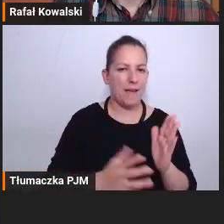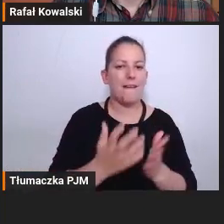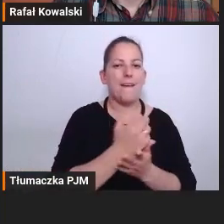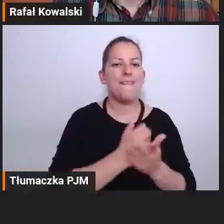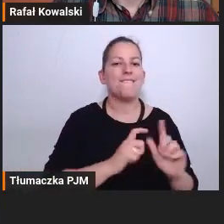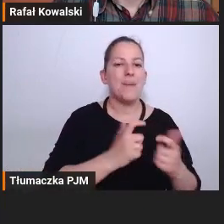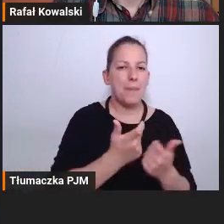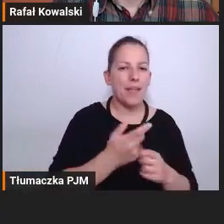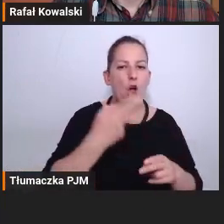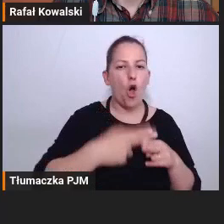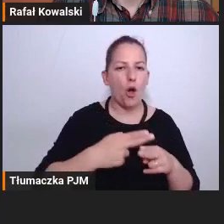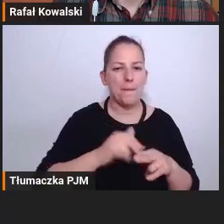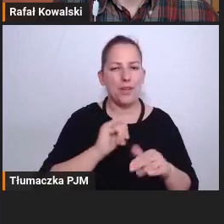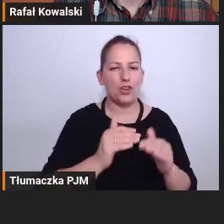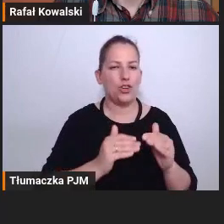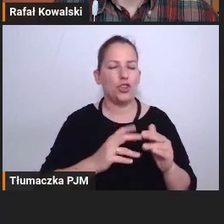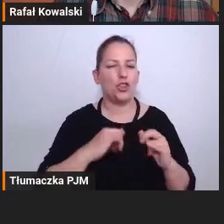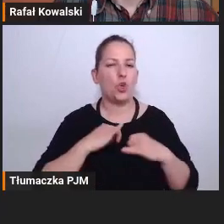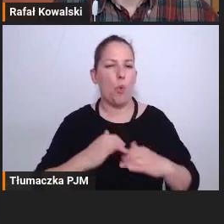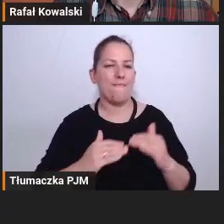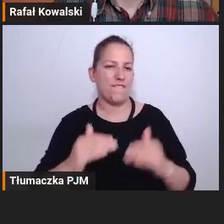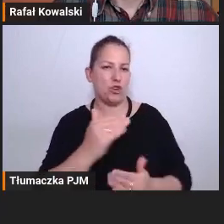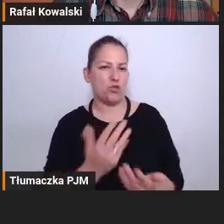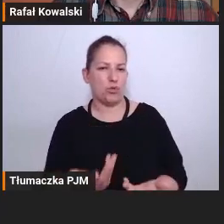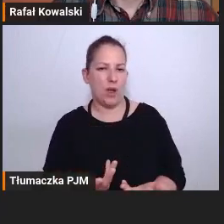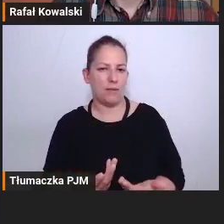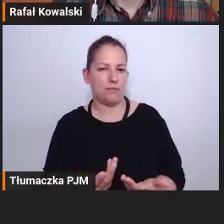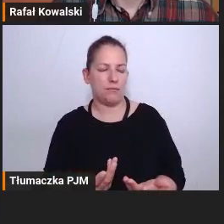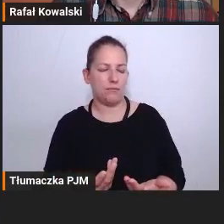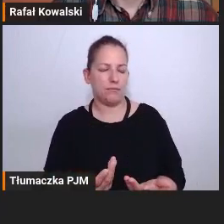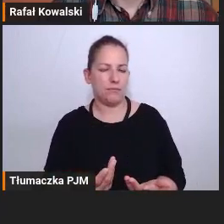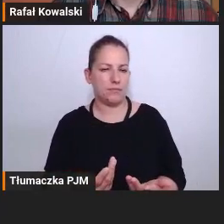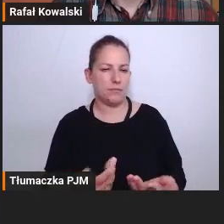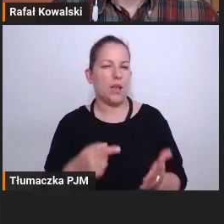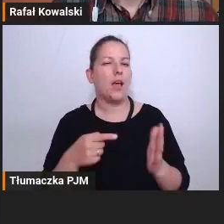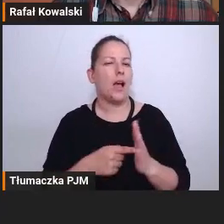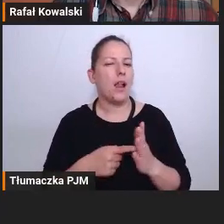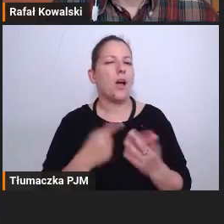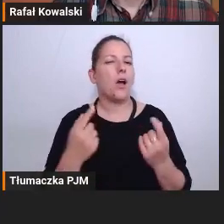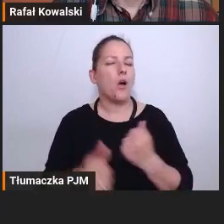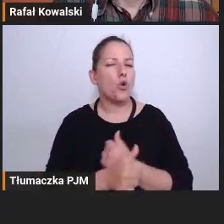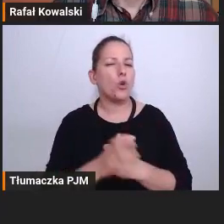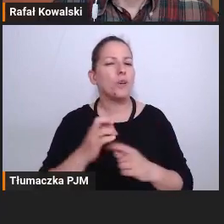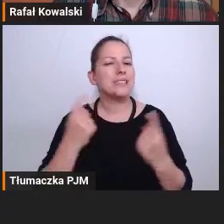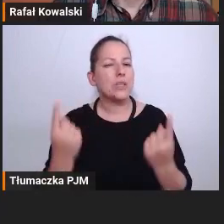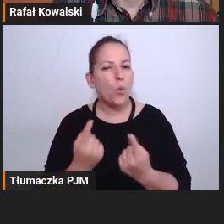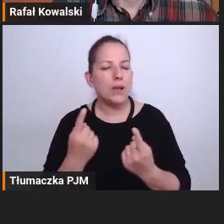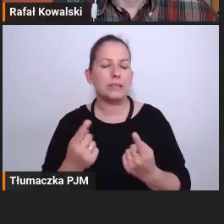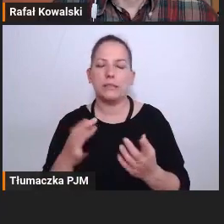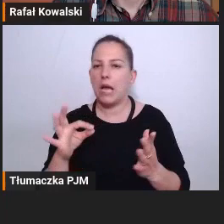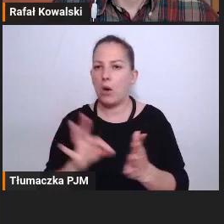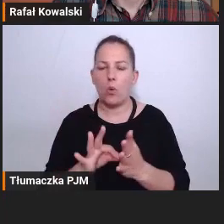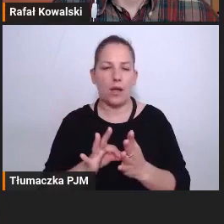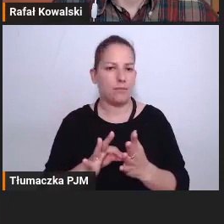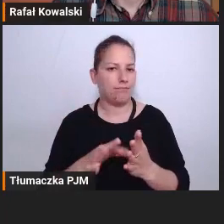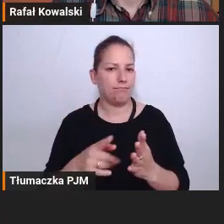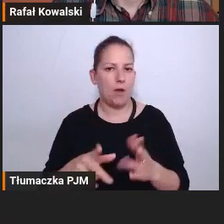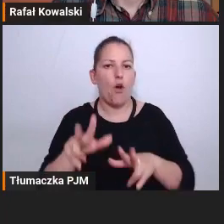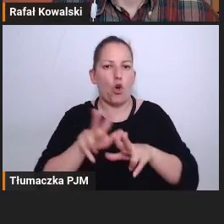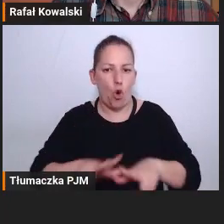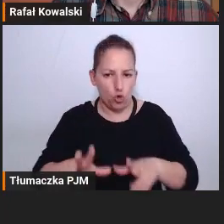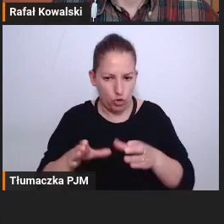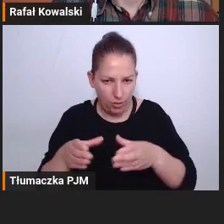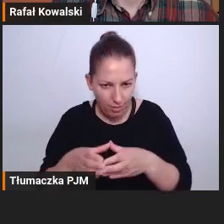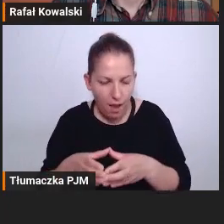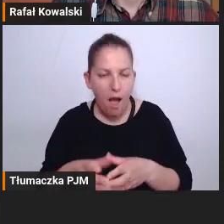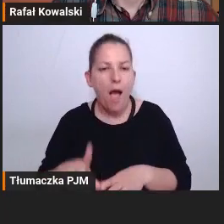wypadek, chorobę i siłę wyższą. Natomiast z całą pewnością to chodzi o sytuacje, które gdzieś tam mają miejsce w rodzinie, ale